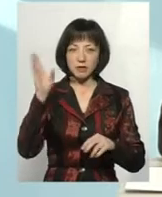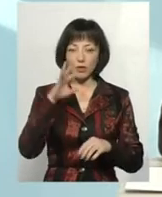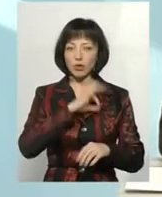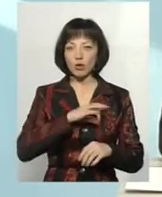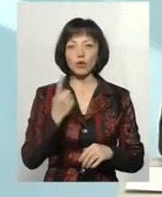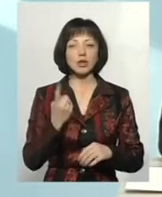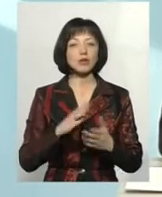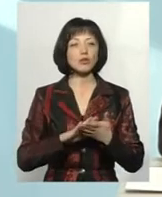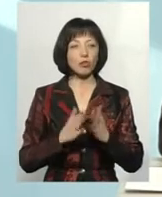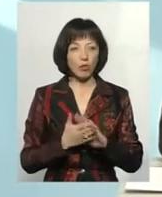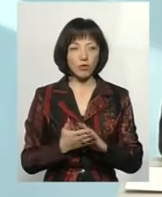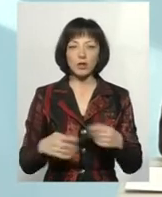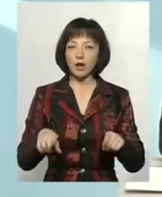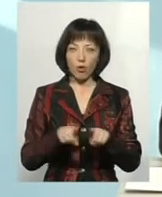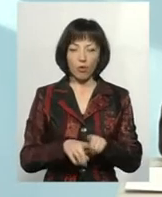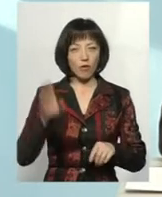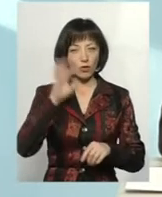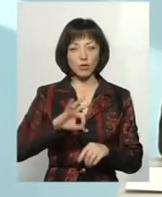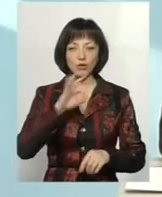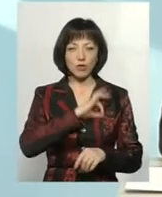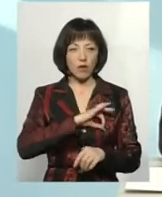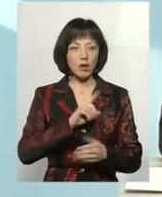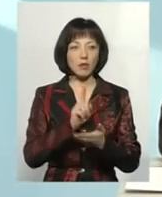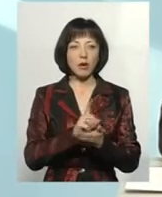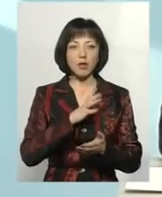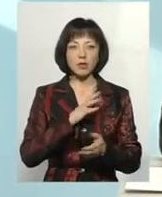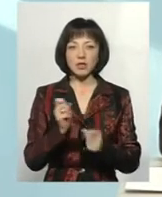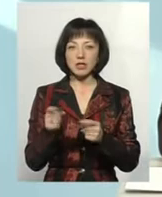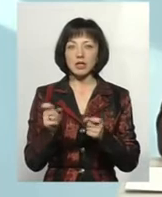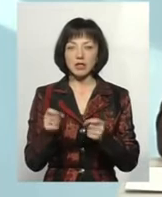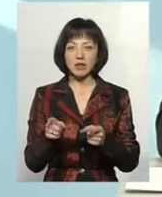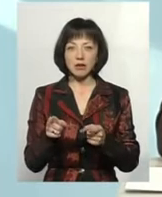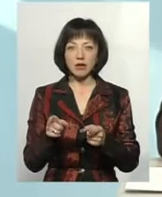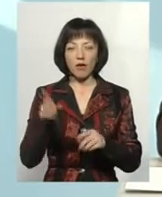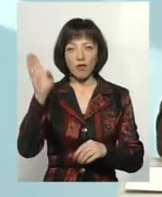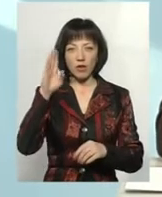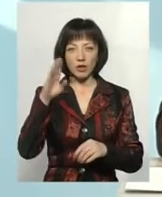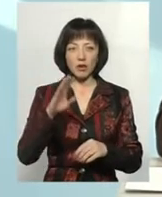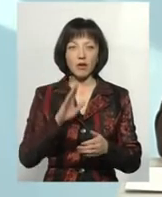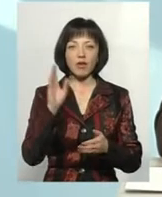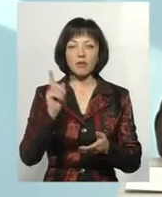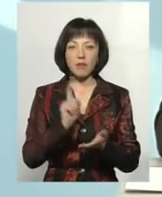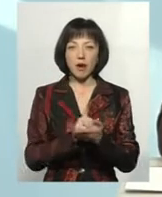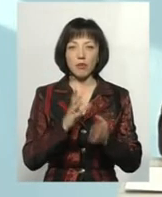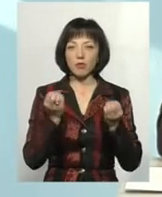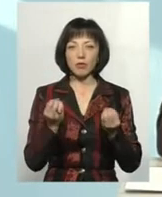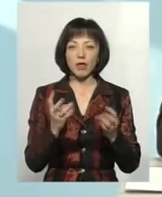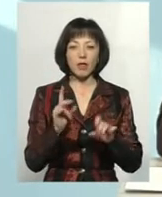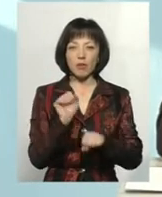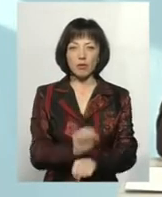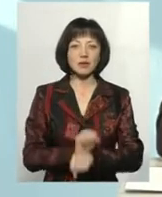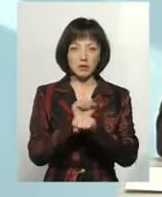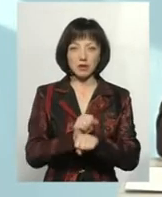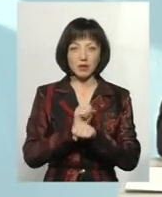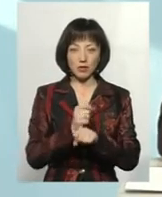однією з умовою такого водокористування мають бути скиди в нижній б'єв, тобто води. Вода має не просто затримуватись